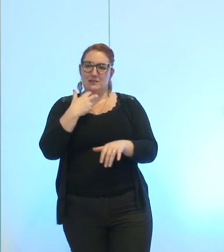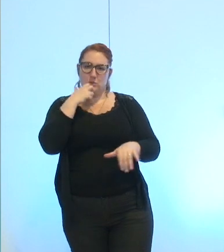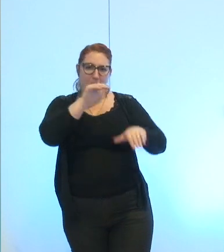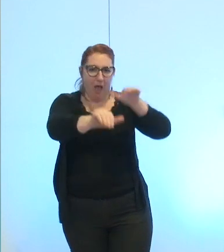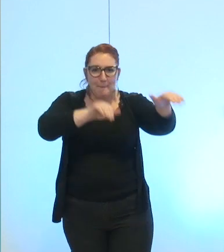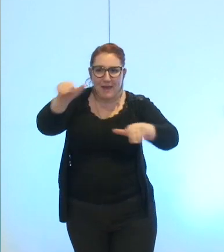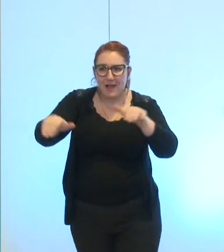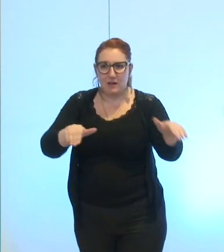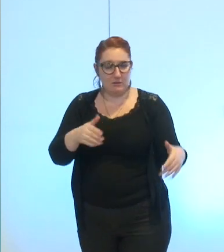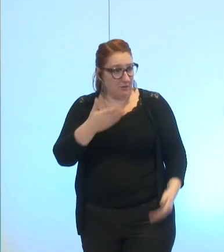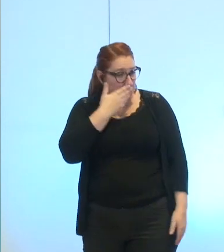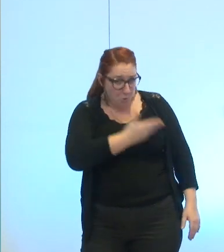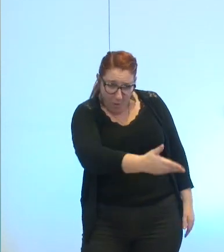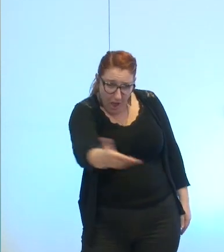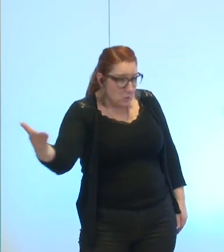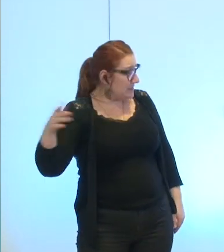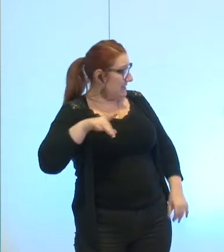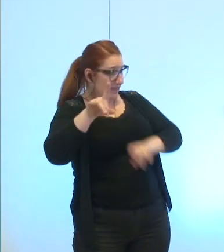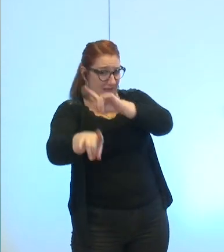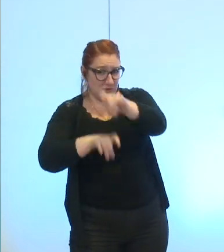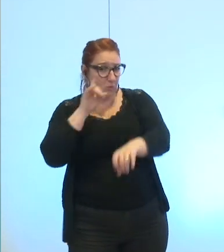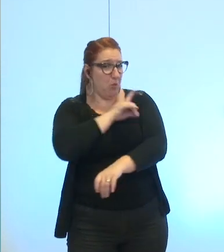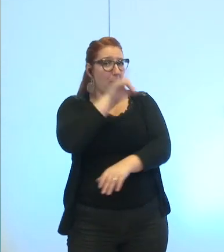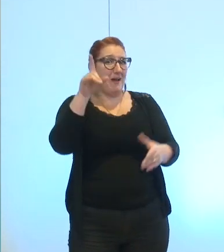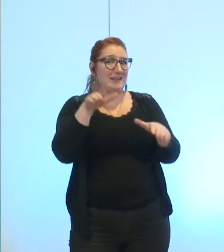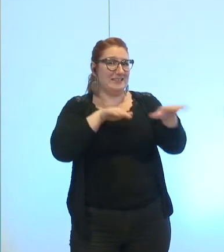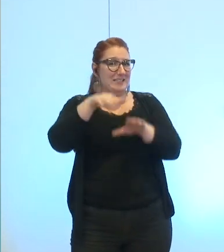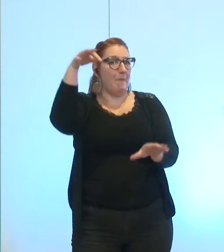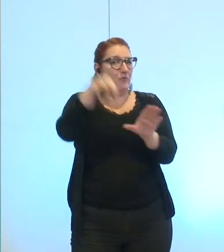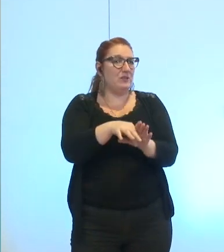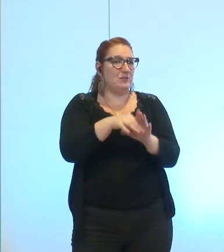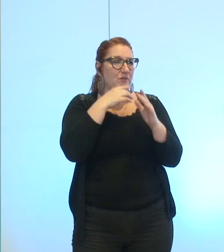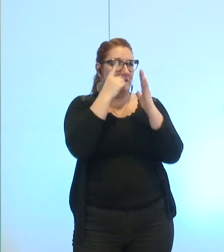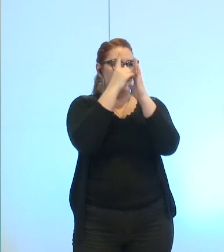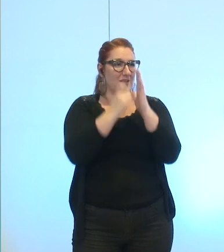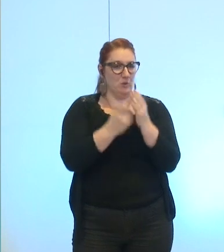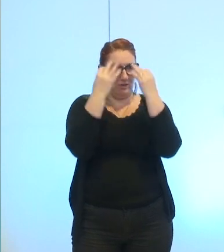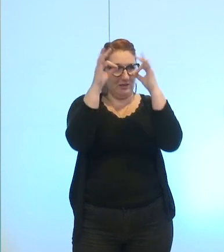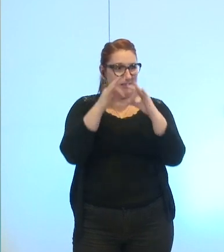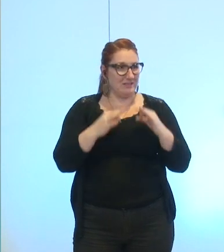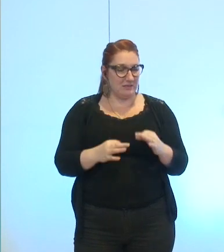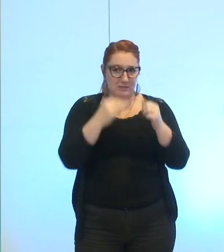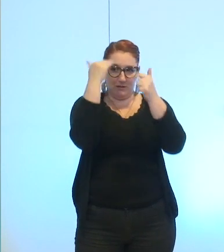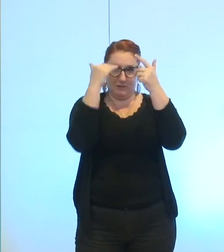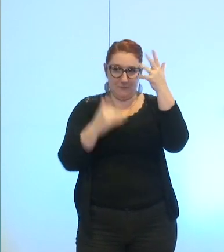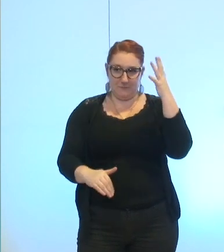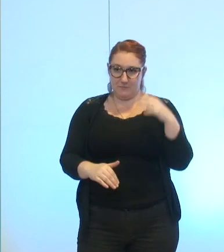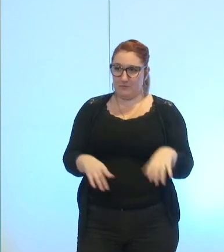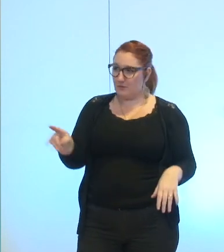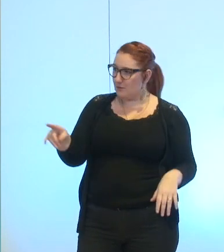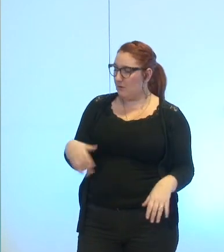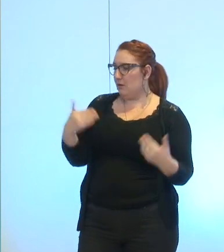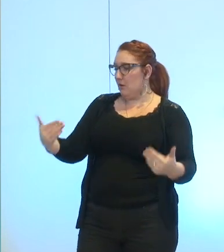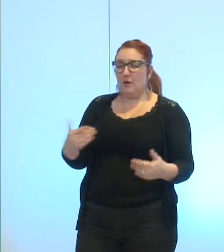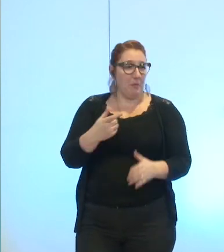bah posezleur des questions faisons faisons un système de votation allez on met 10 questions à la suite on reprend on reprend mais je vous le redirai tant de fois